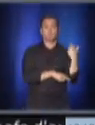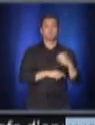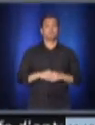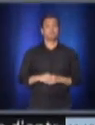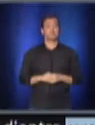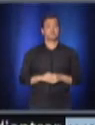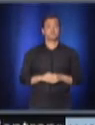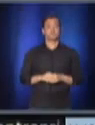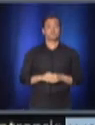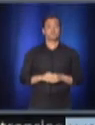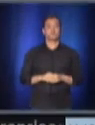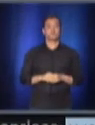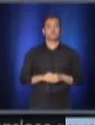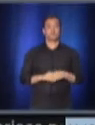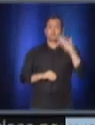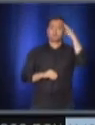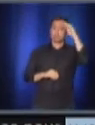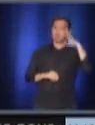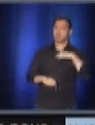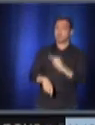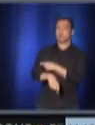Bonjour, Monsieur Arruda. Bonjour, Monsieur le ministre.